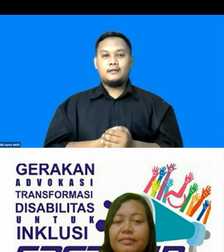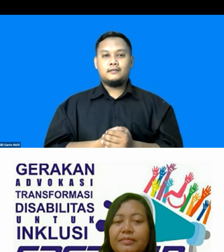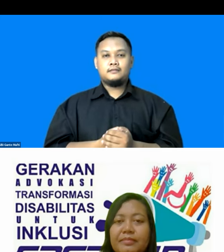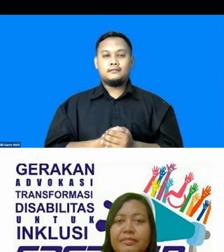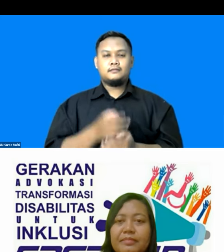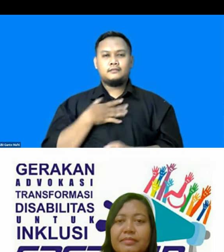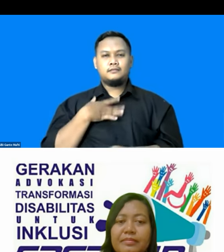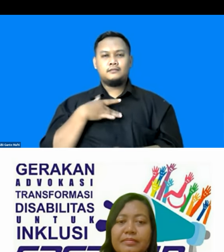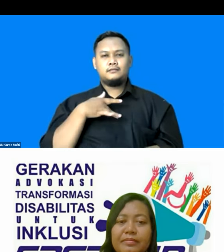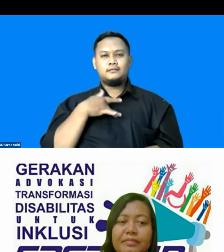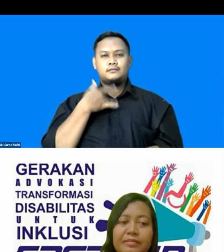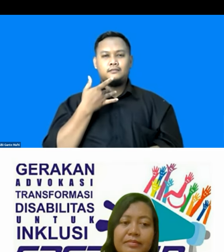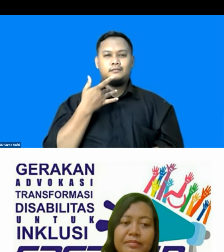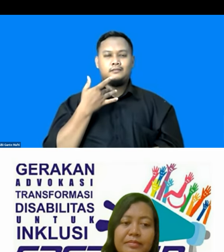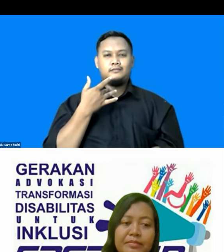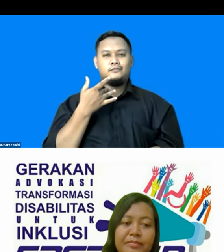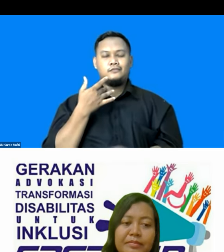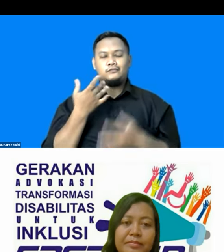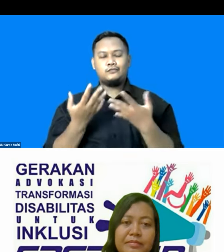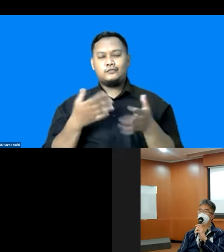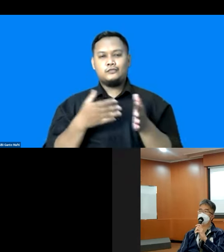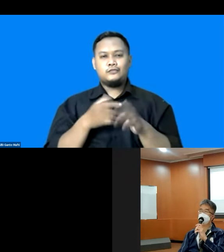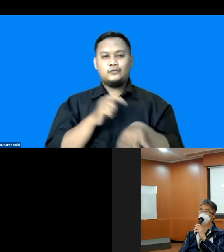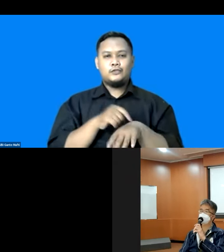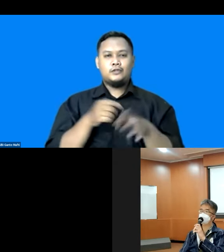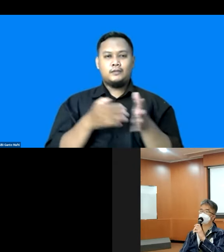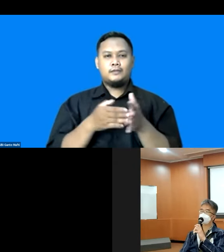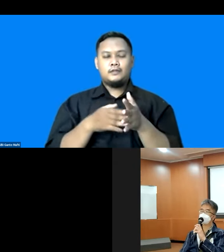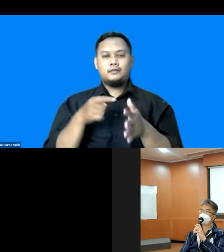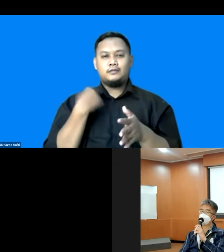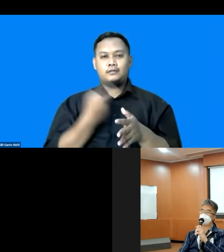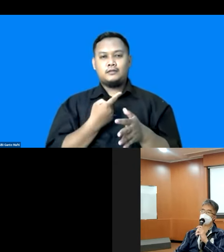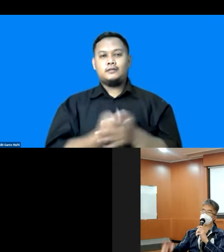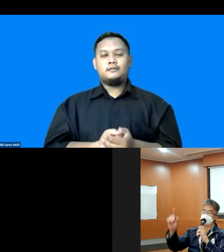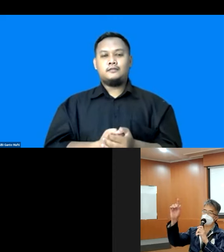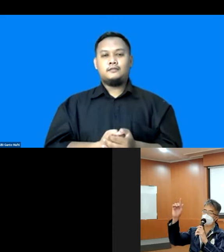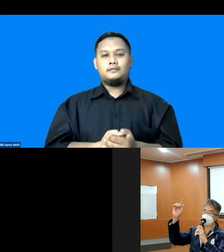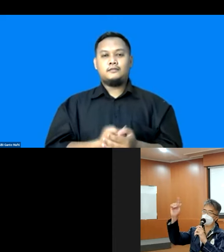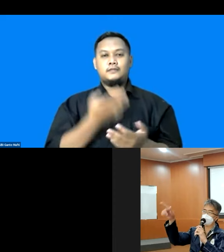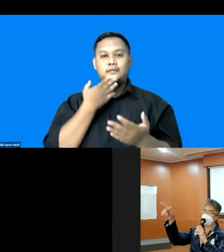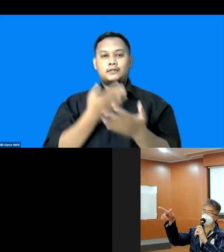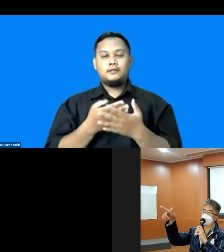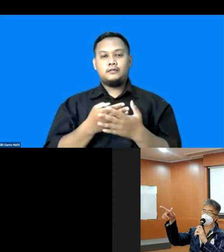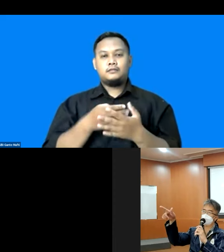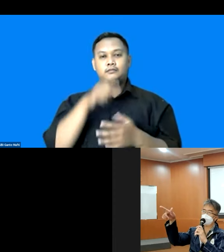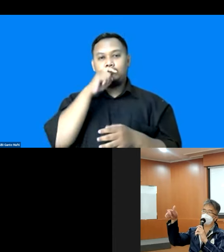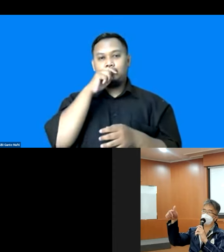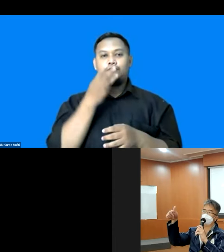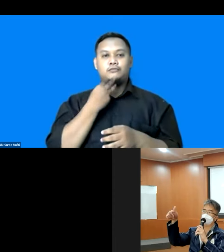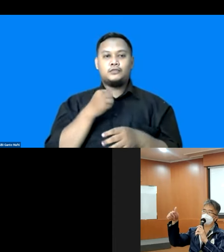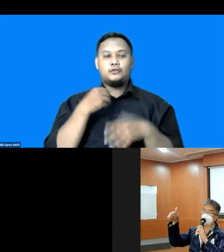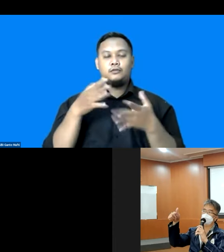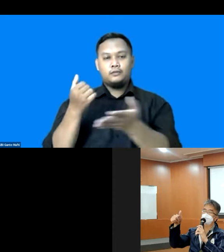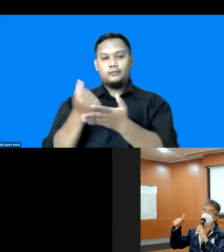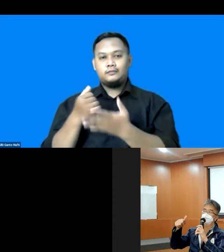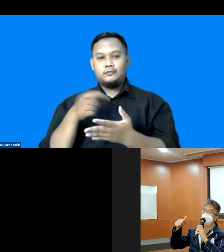rasa karena keterbatasan waktu kita dan juga oh ya, terima kasih juga Pak Mufti yang sudah membantu